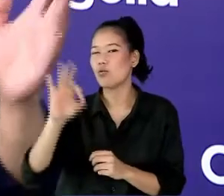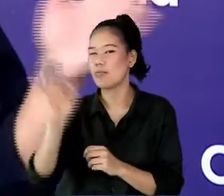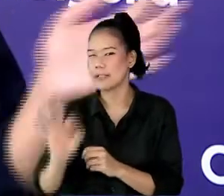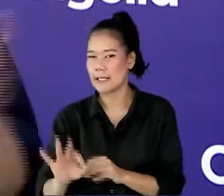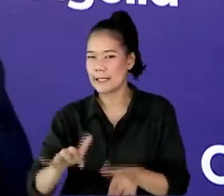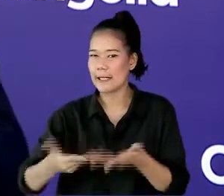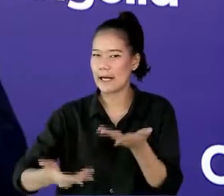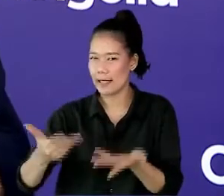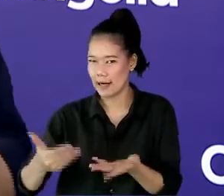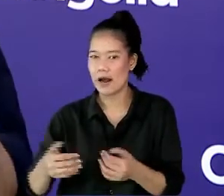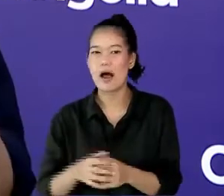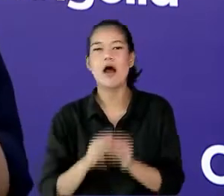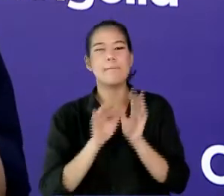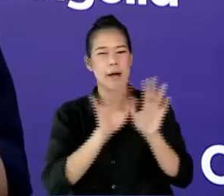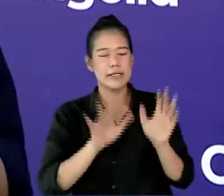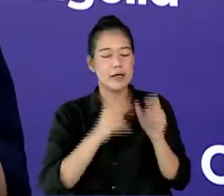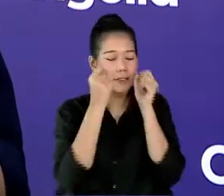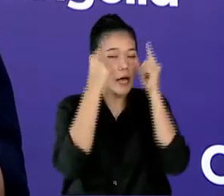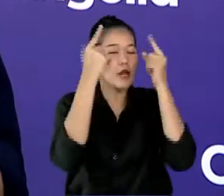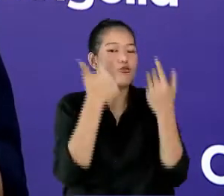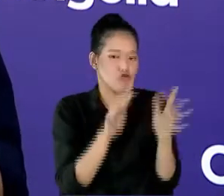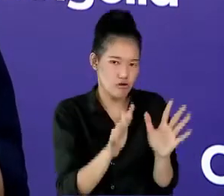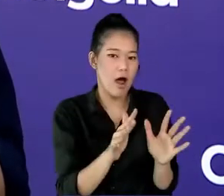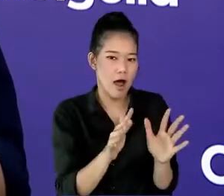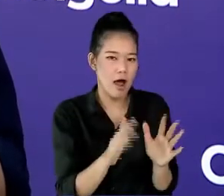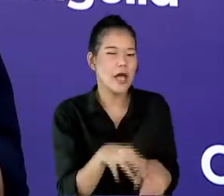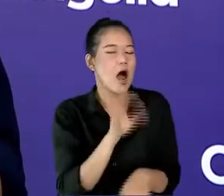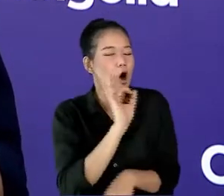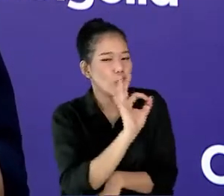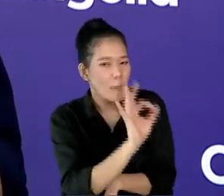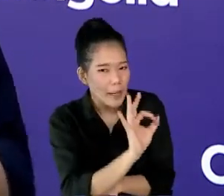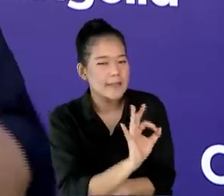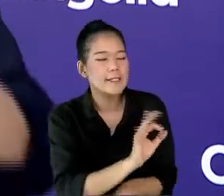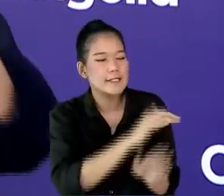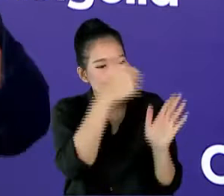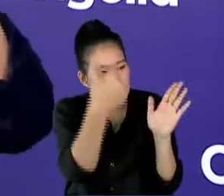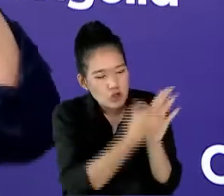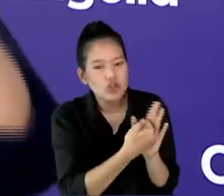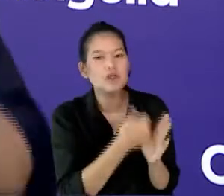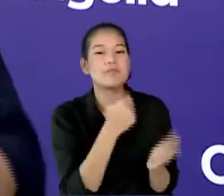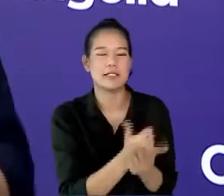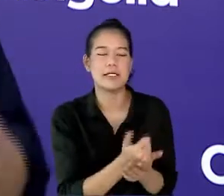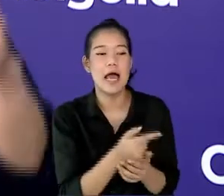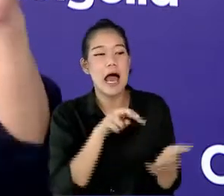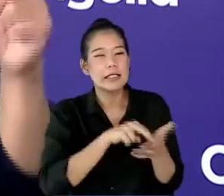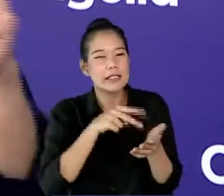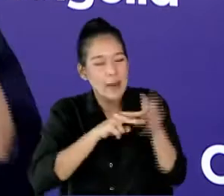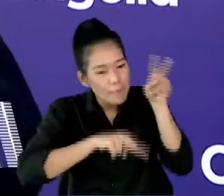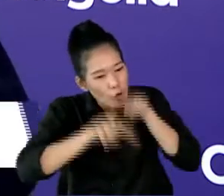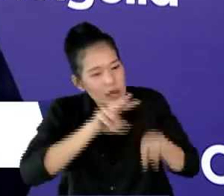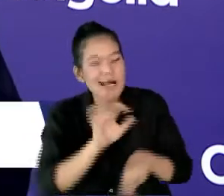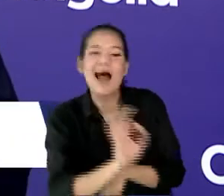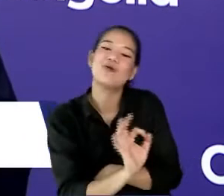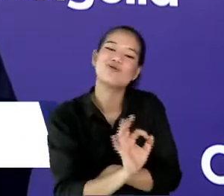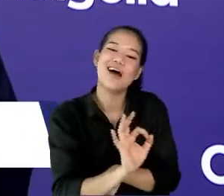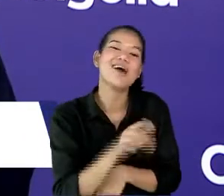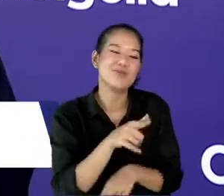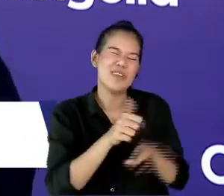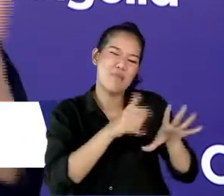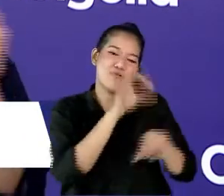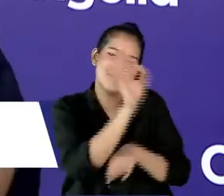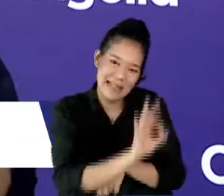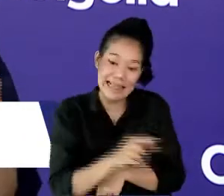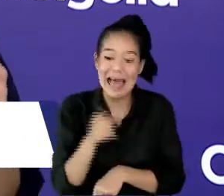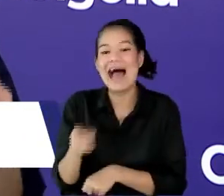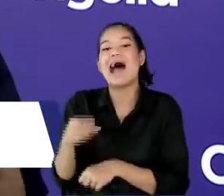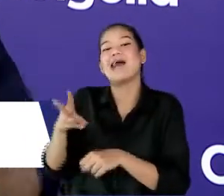sih. 30%. Lebih banyak yang sudah sadar sebetulnya. Yang auto patuh. Iya, auto patuh. Jadi nggak perlu di ini, itu 60% sendiri yang auto patuh.